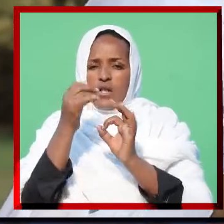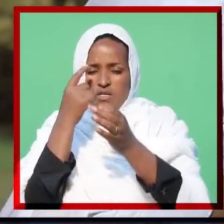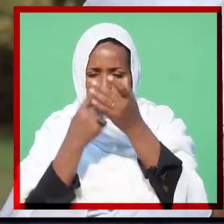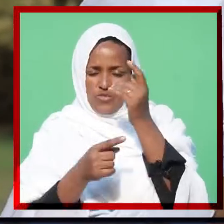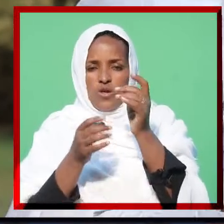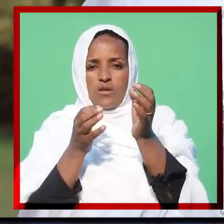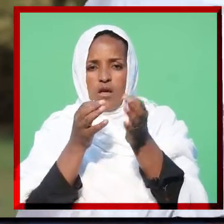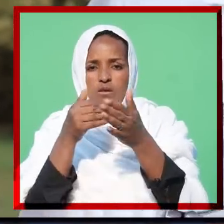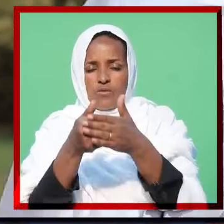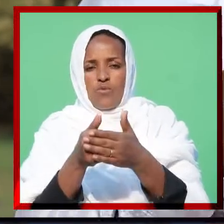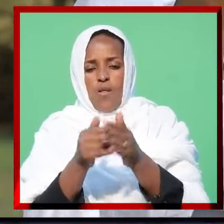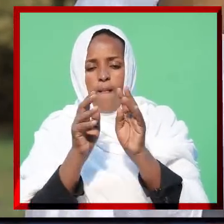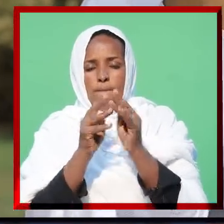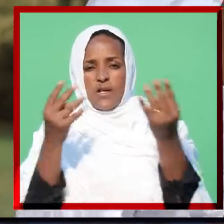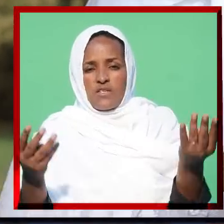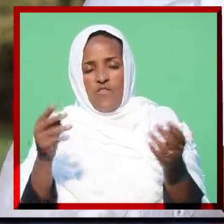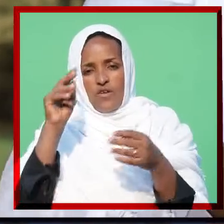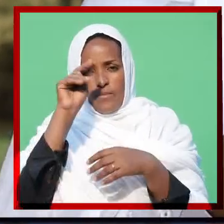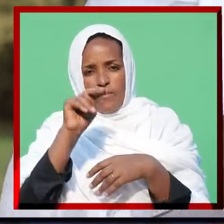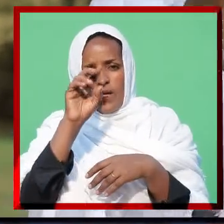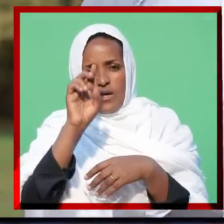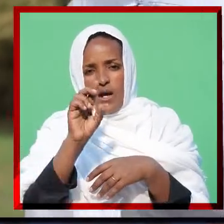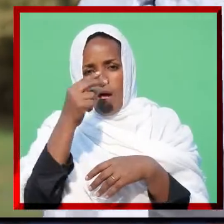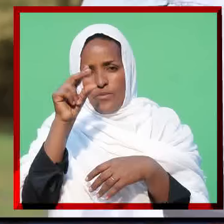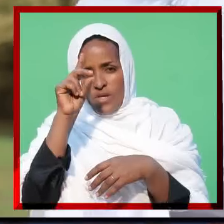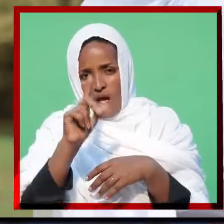እናቀርበው መጽሐፈ መቃብያ ላይ